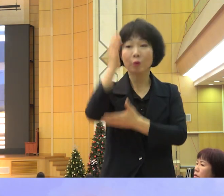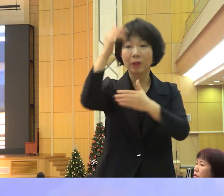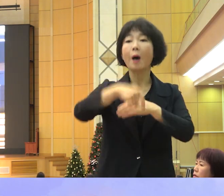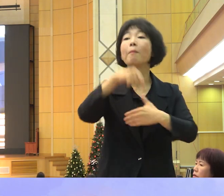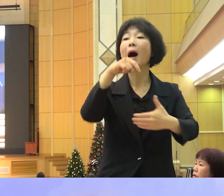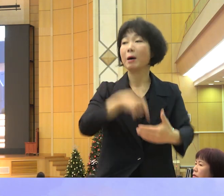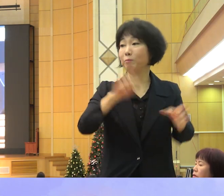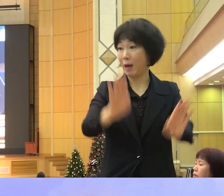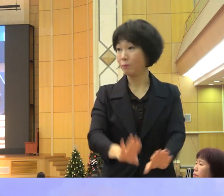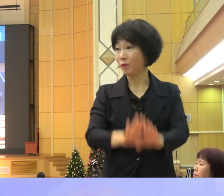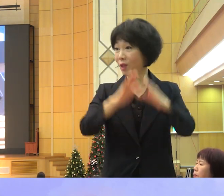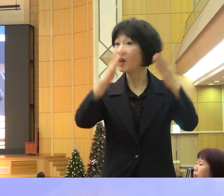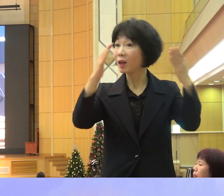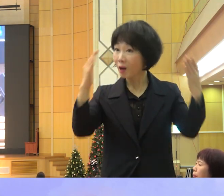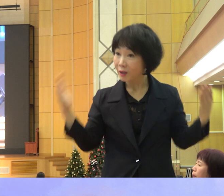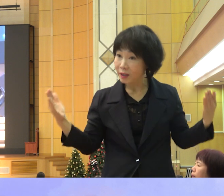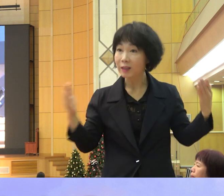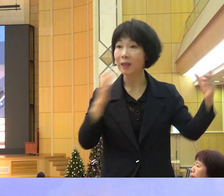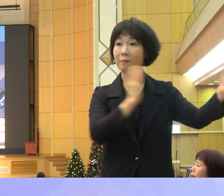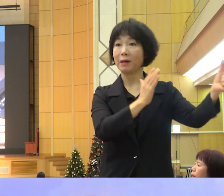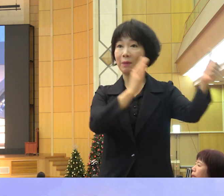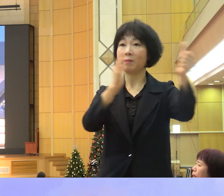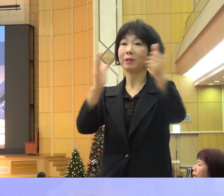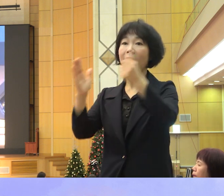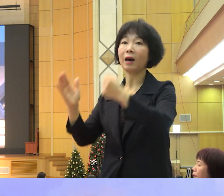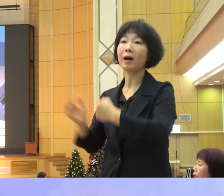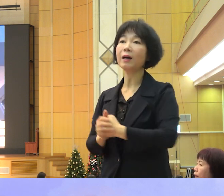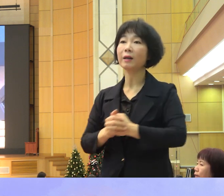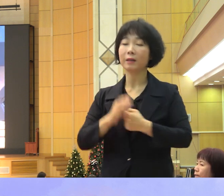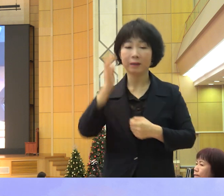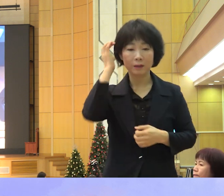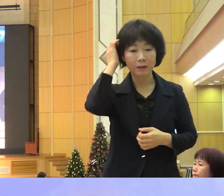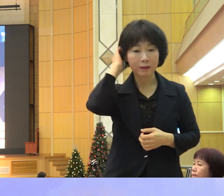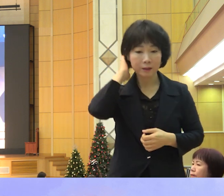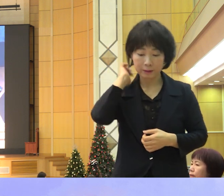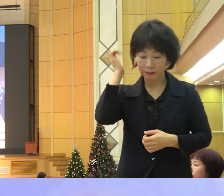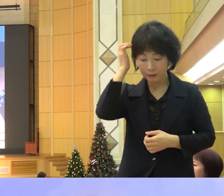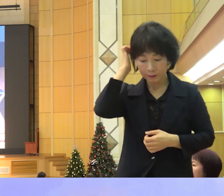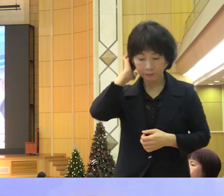할렐루야. 찬양하시면서 주일 3부 예배를 주님께 드리겠습니다.